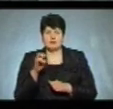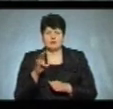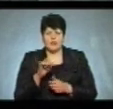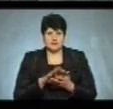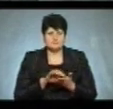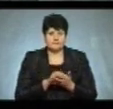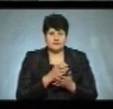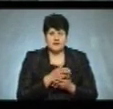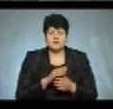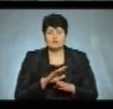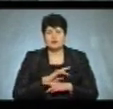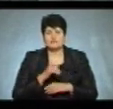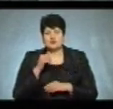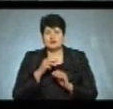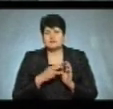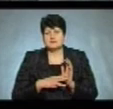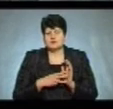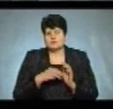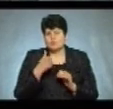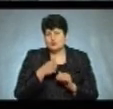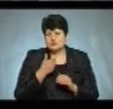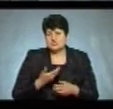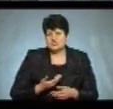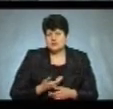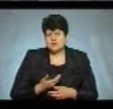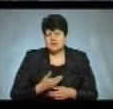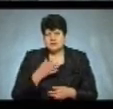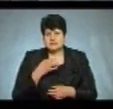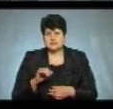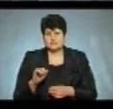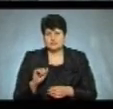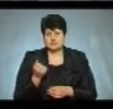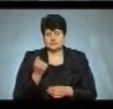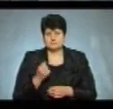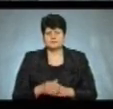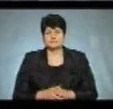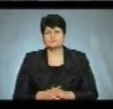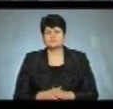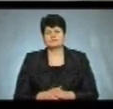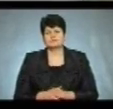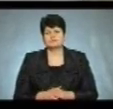на 78-му році життя, повідомив друг Івана Мандрика Василь Болещук.